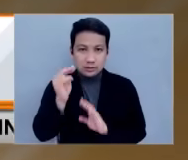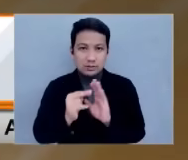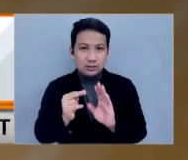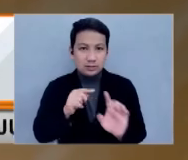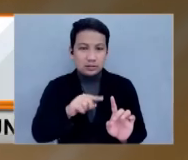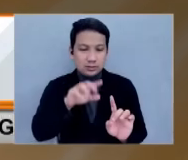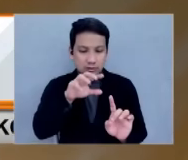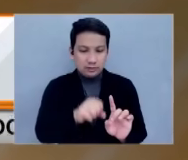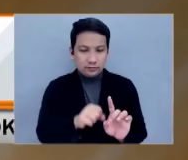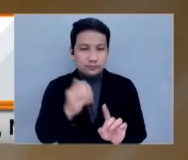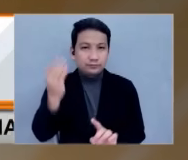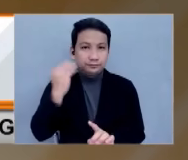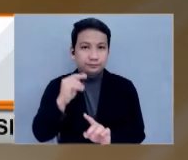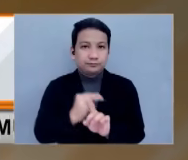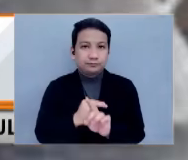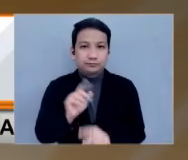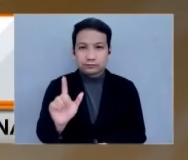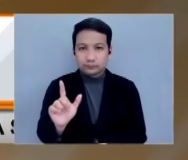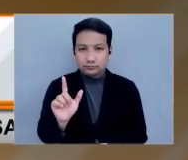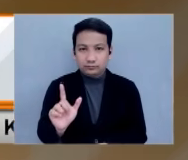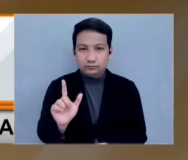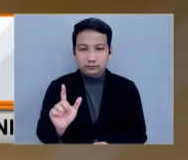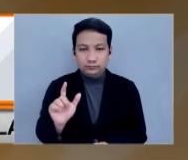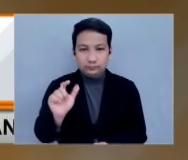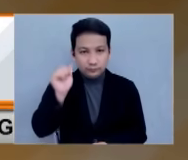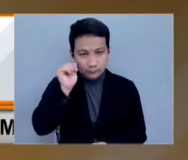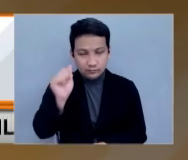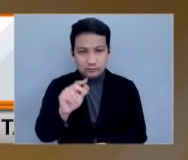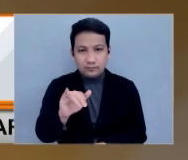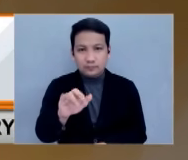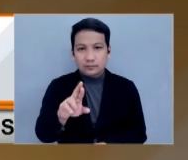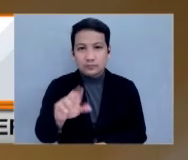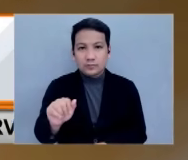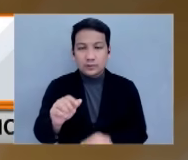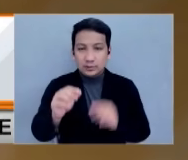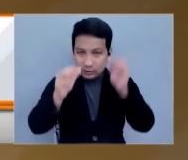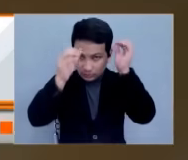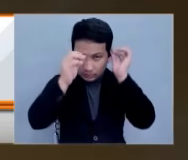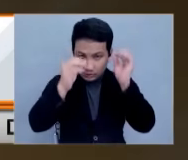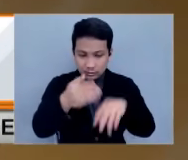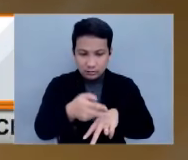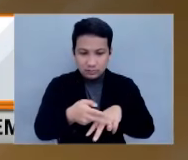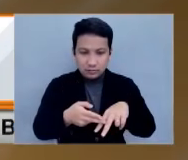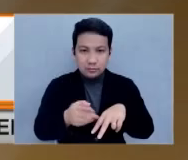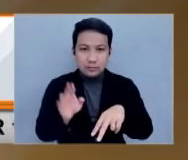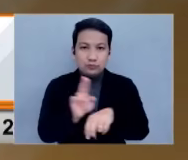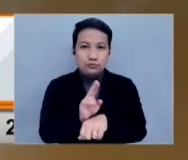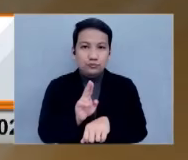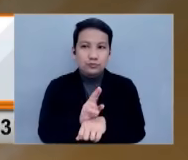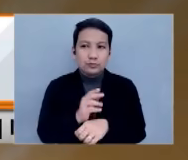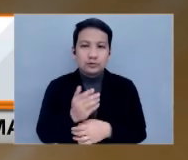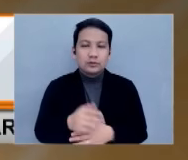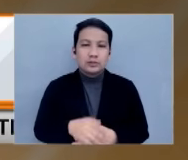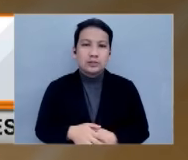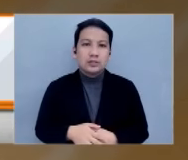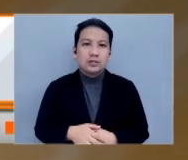nitong November 20 sa Dilasag, Aurora. Nakuha sa kanyang sombrero at shorts na kanyang ginamit.